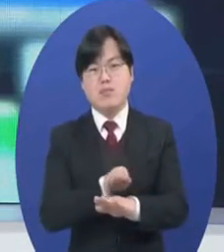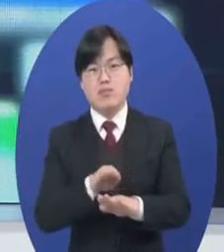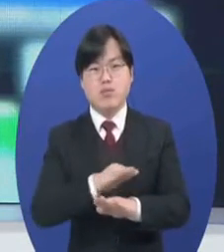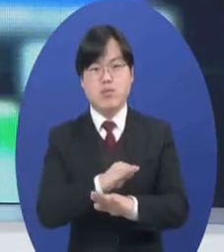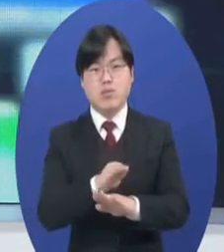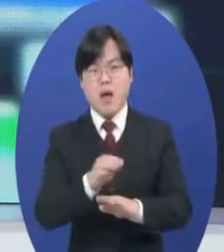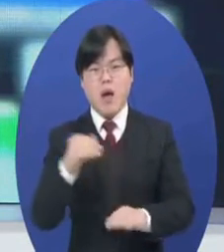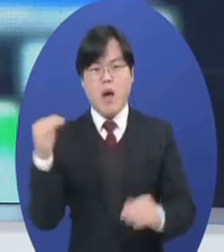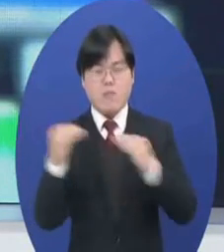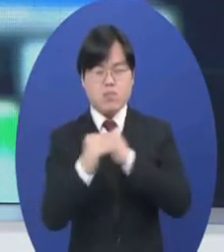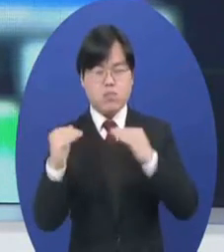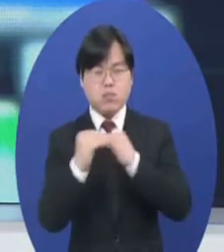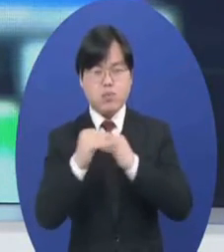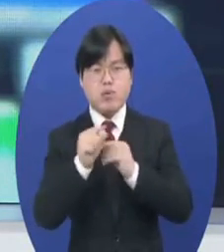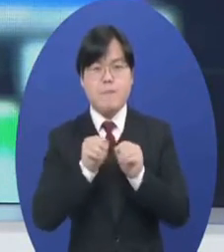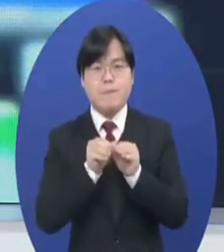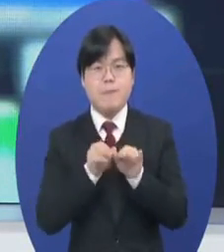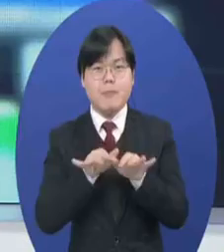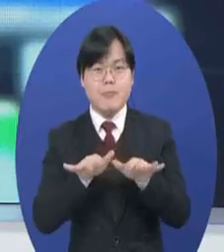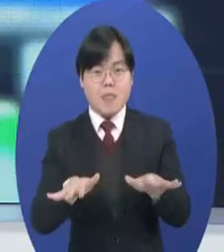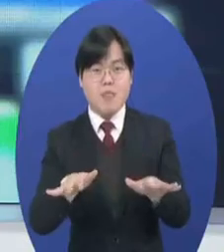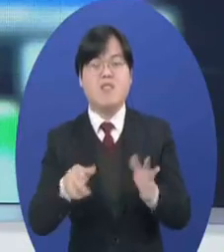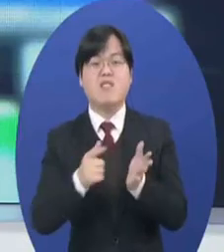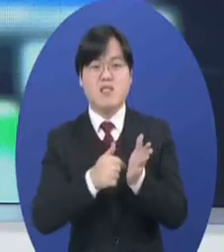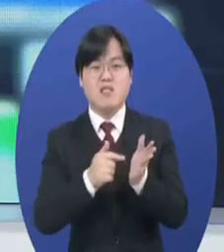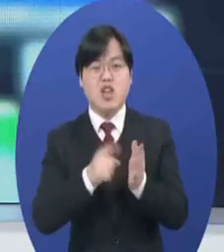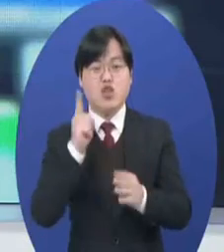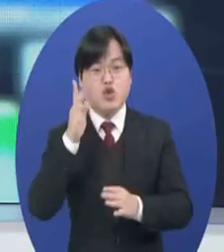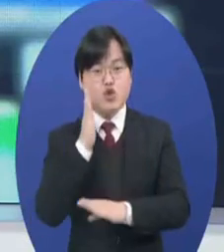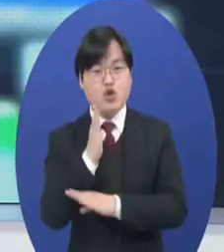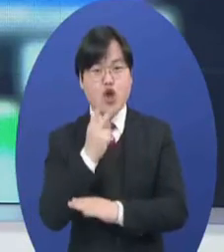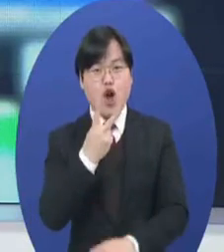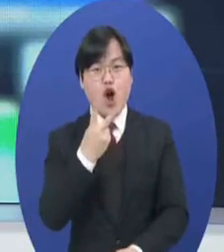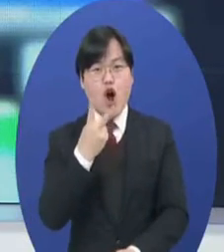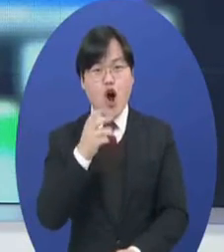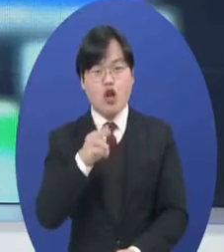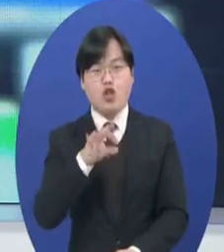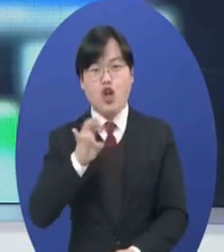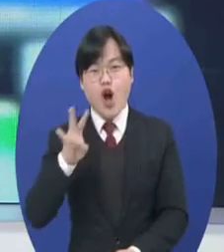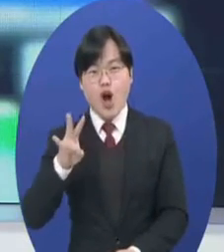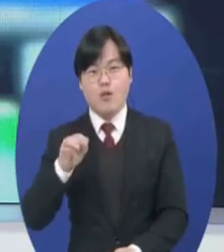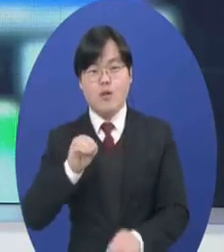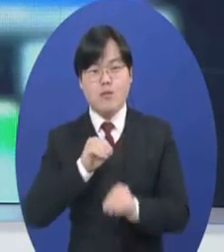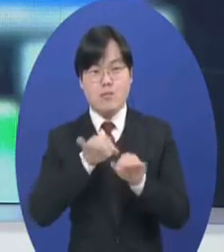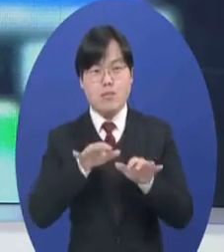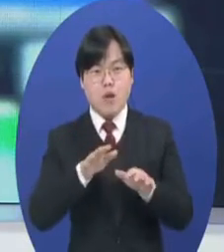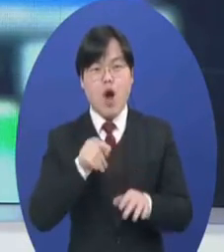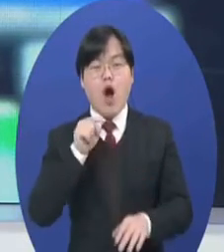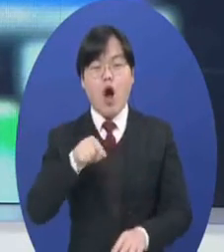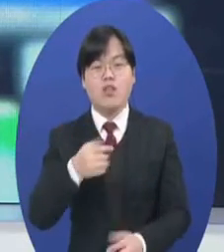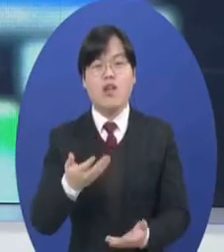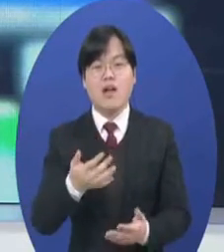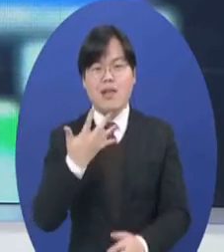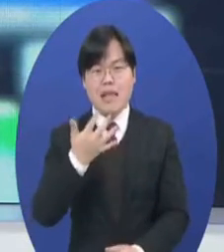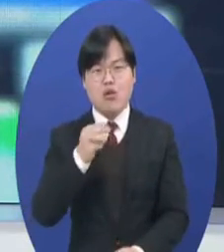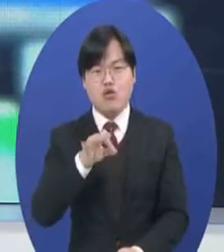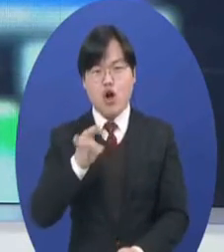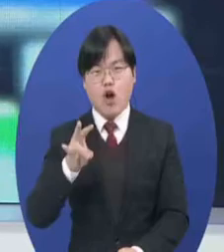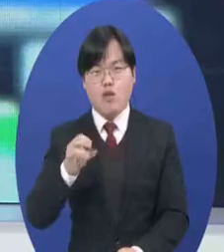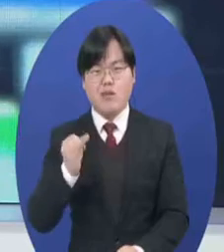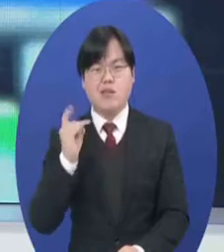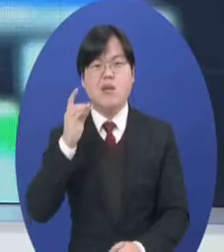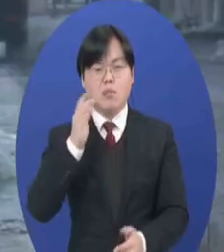эрчимд бутлагдаж замын гадаргууд шин гэдгийг зэнгийн үед хоногт 2 тонн бодис цацдаг болвол за энэ цаг үед 5 тонныг хэрэглэж байгаа юм байна.